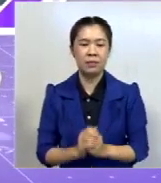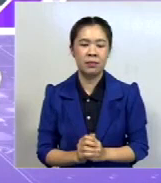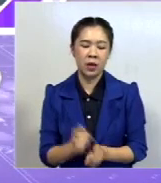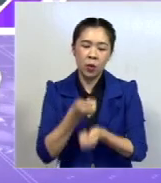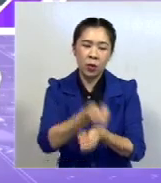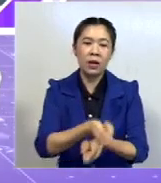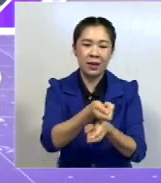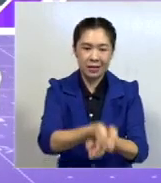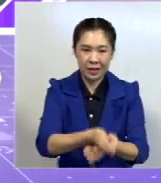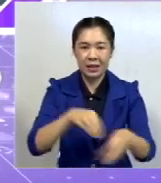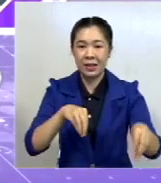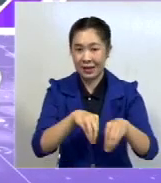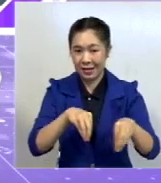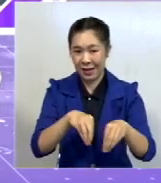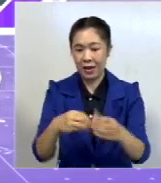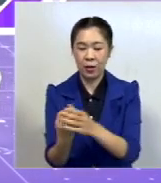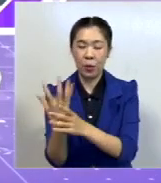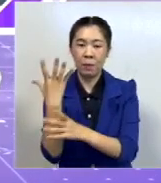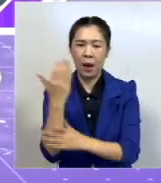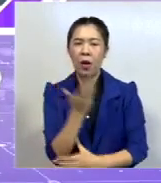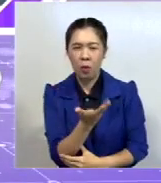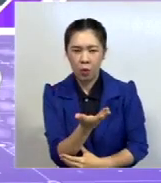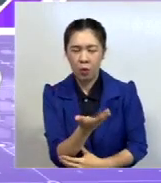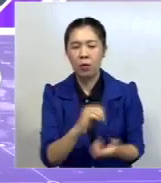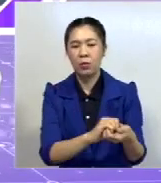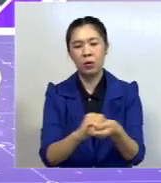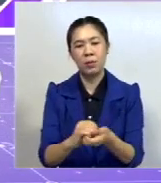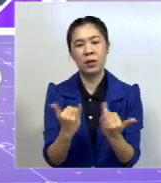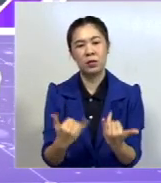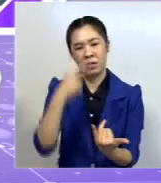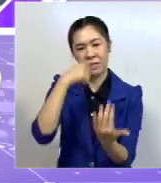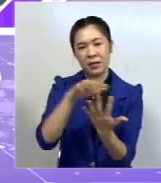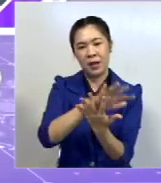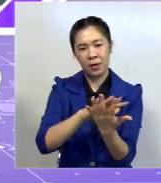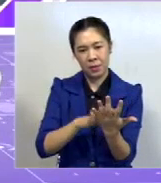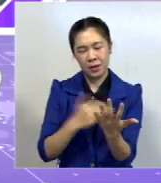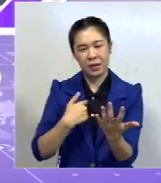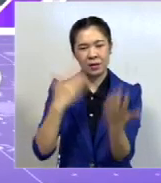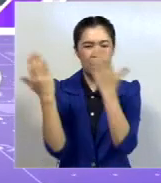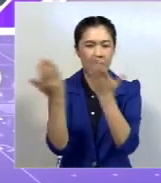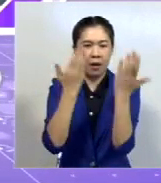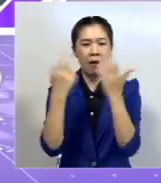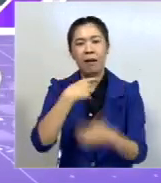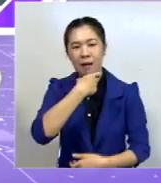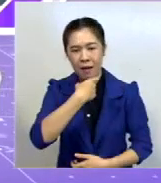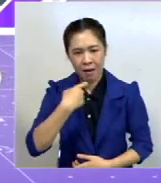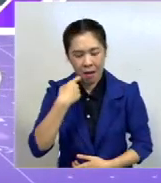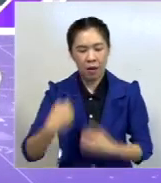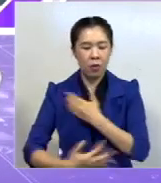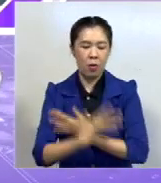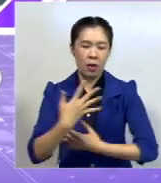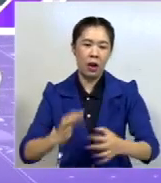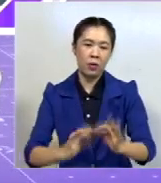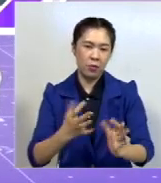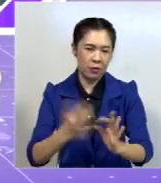รต่างๆที่อยู่ใกล้เคียงพื้นที่ป่านะครับขอความร่วมมือครับในขณะนี้ประเทศไทยอยู่ในสภาวะที่จะแห้งแล้งมากนะครับมีโอกาสเกิดไฟได้ง่ายมาก